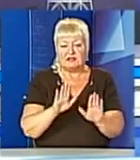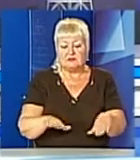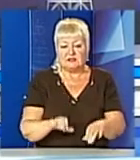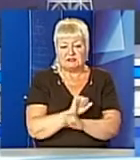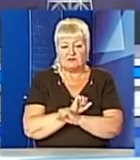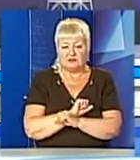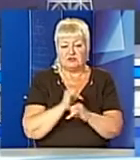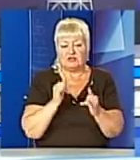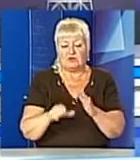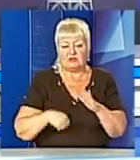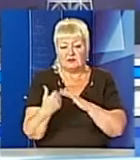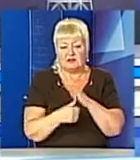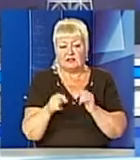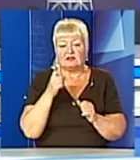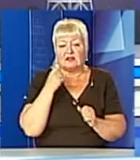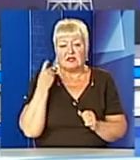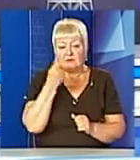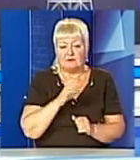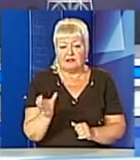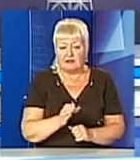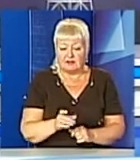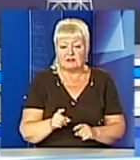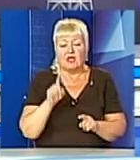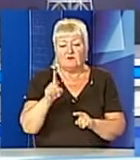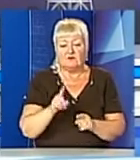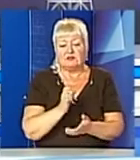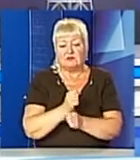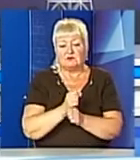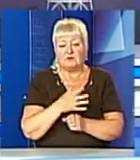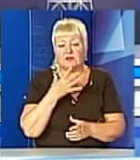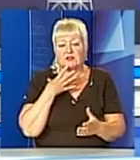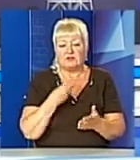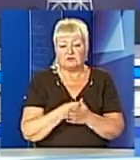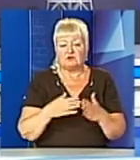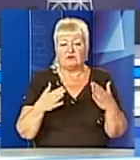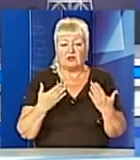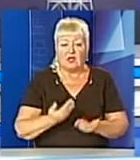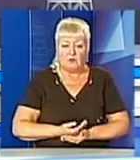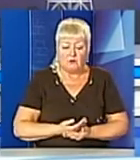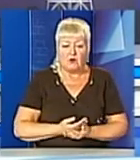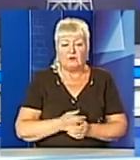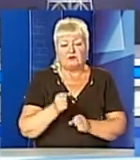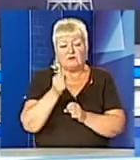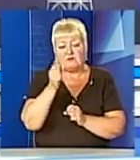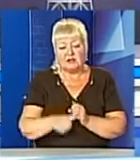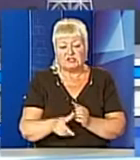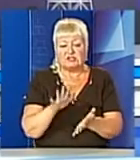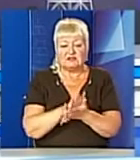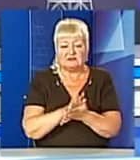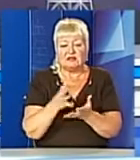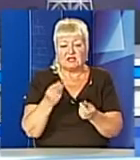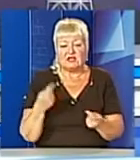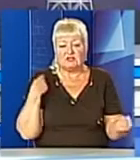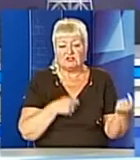для безхатьків та п'яниць. Вони там собі влаштували нічліг та побут, пляшки, сміття, а ще речі домашнього